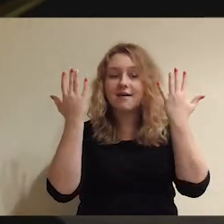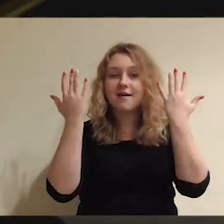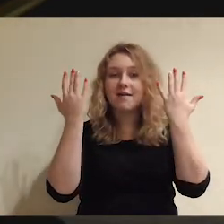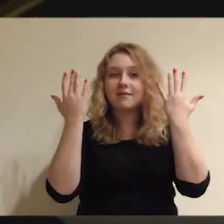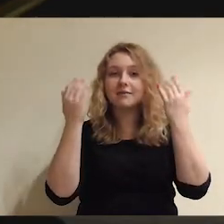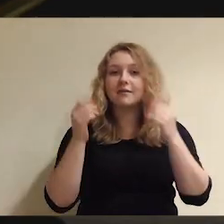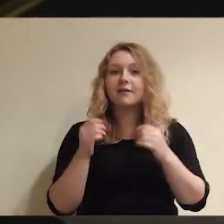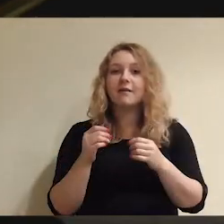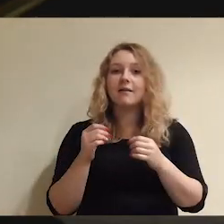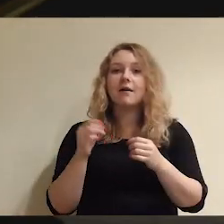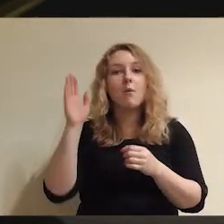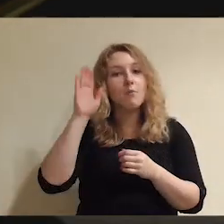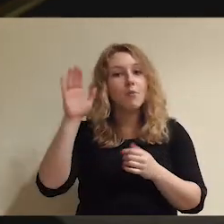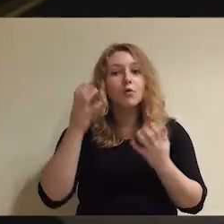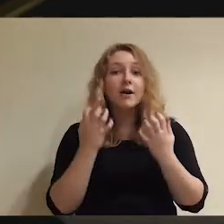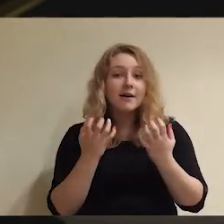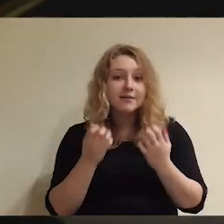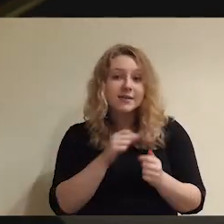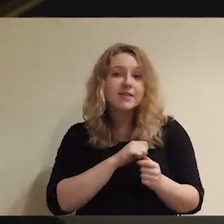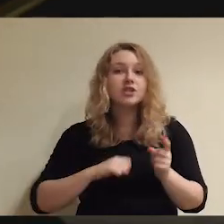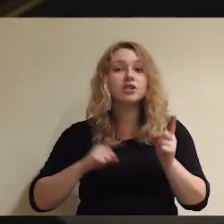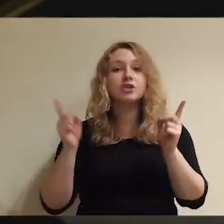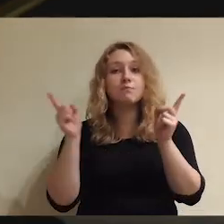Jemu zależy na spotkaniu z Tobą.